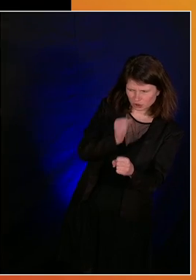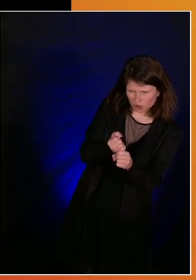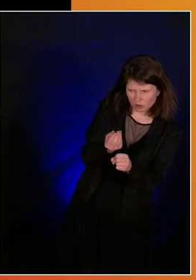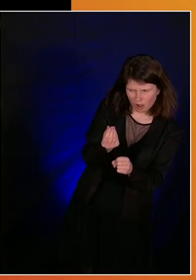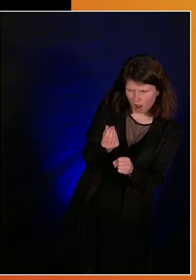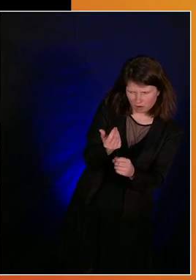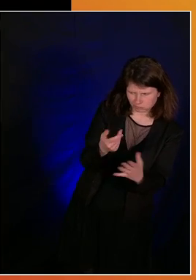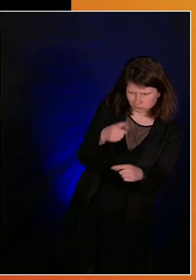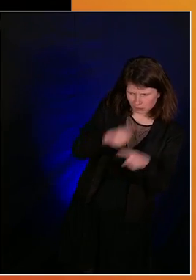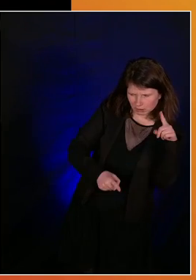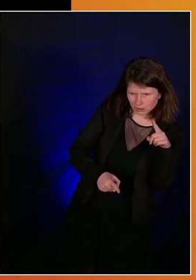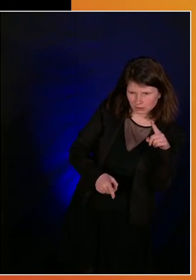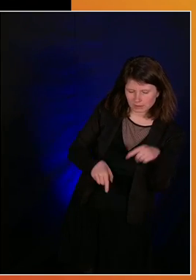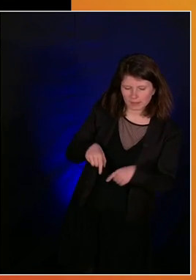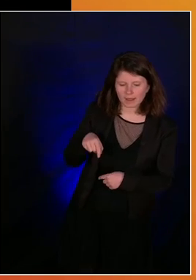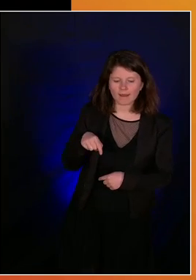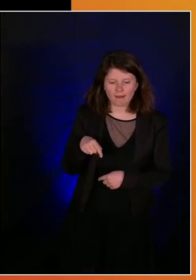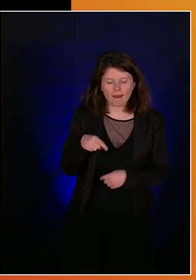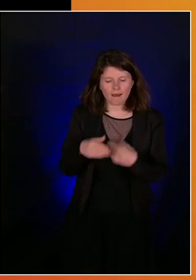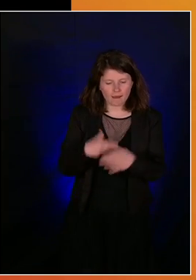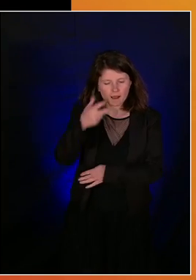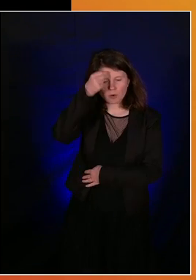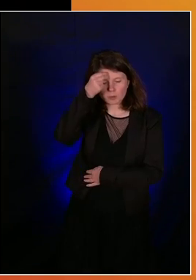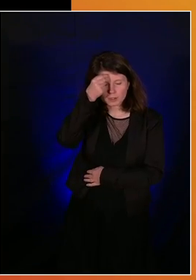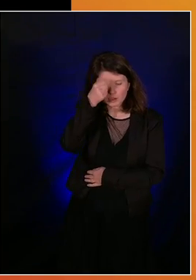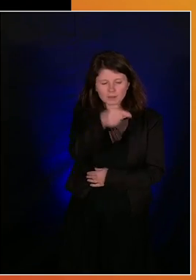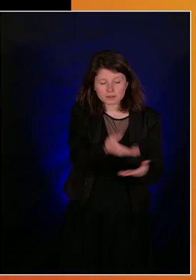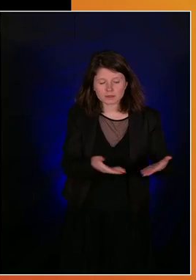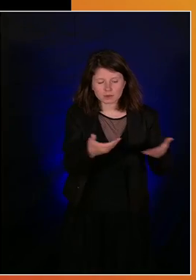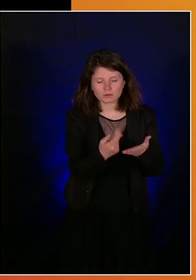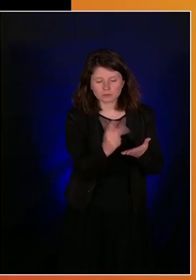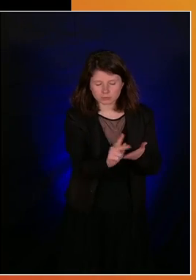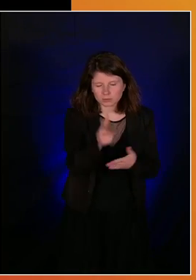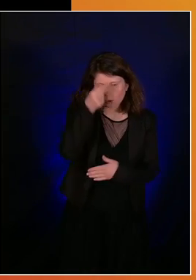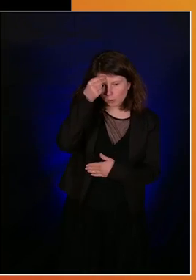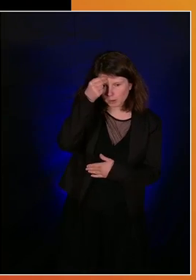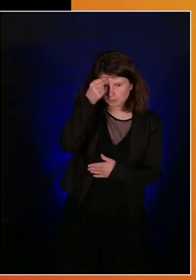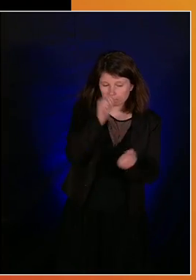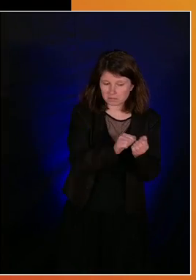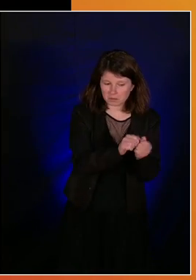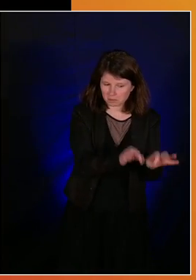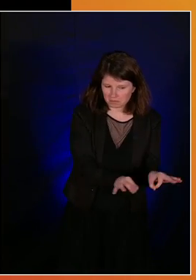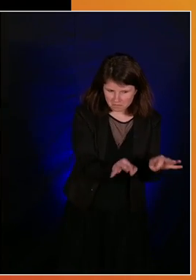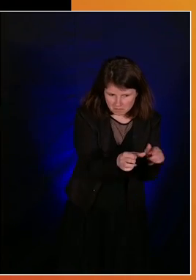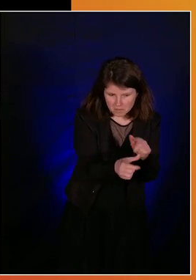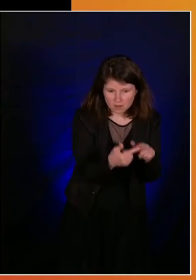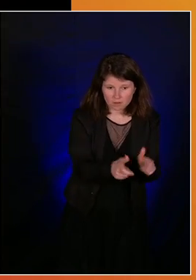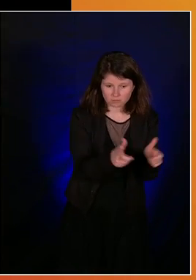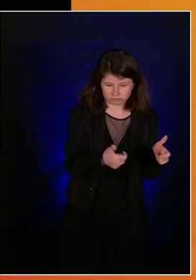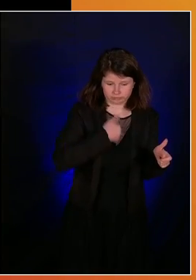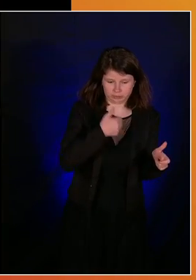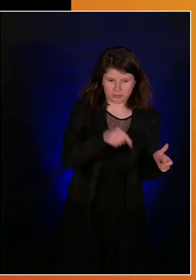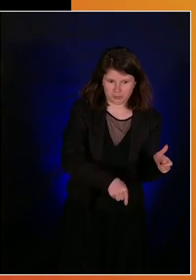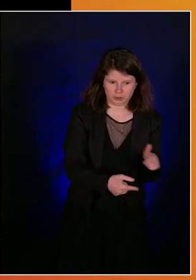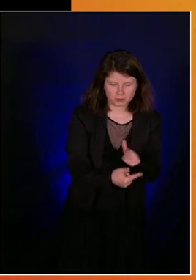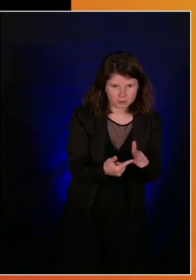ses livreurs sans papiers et auto-entrepreneurs alors elle a immédiatement alerté son syndicat l'uscgt commerce